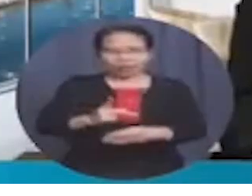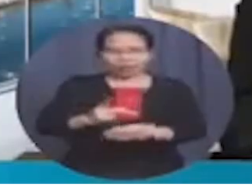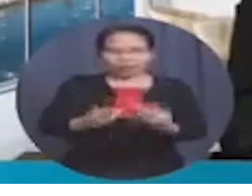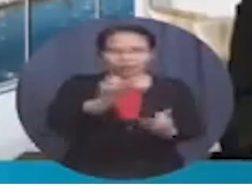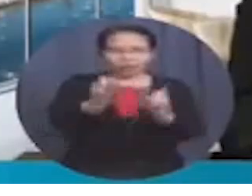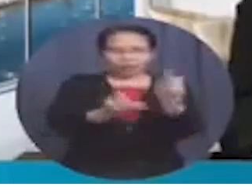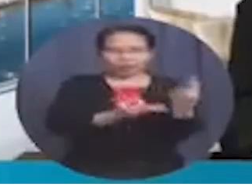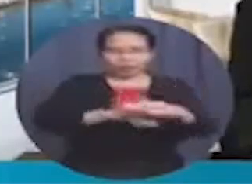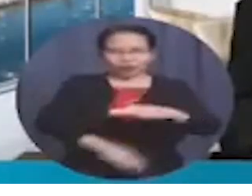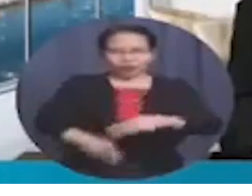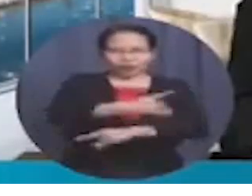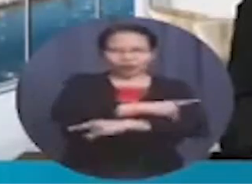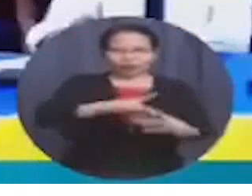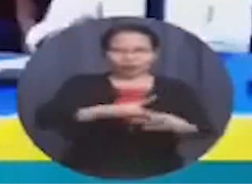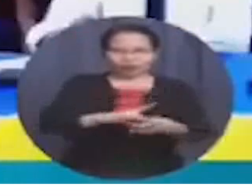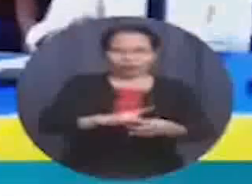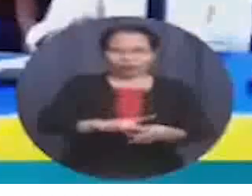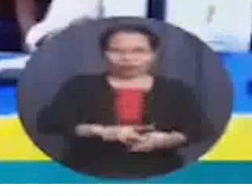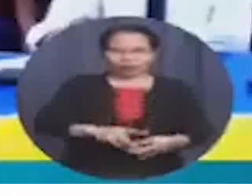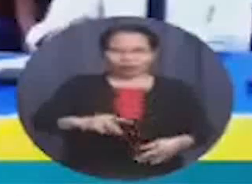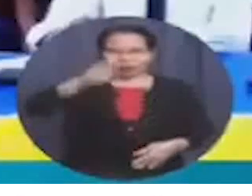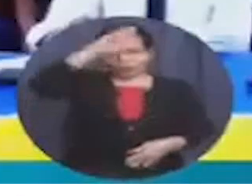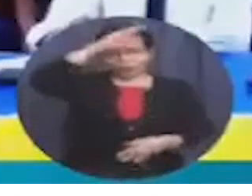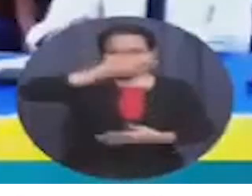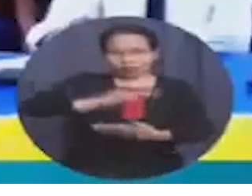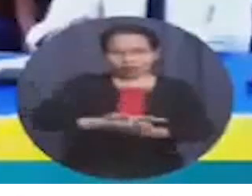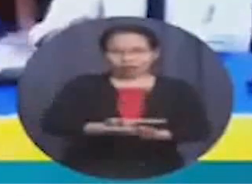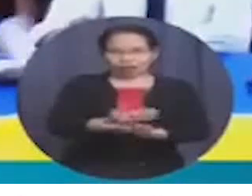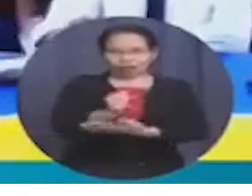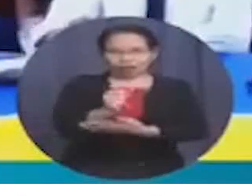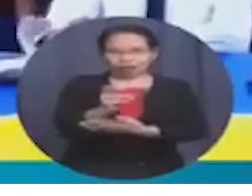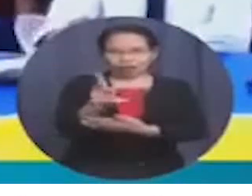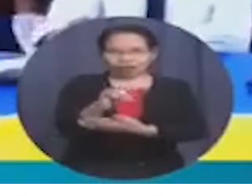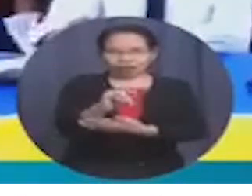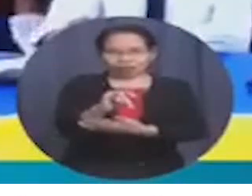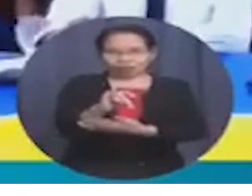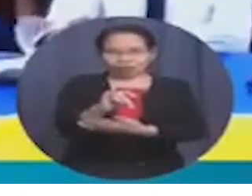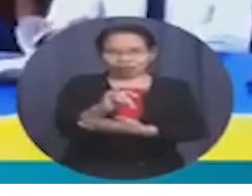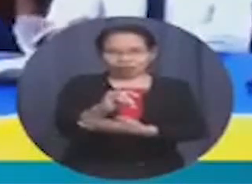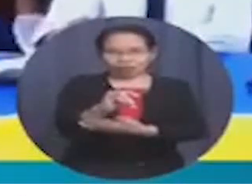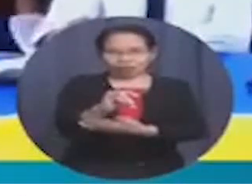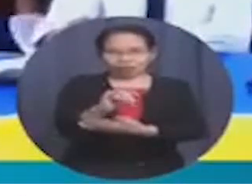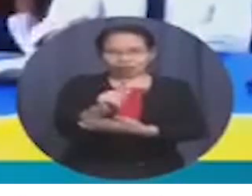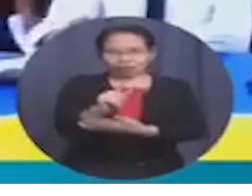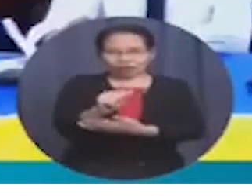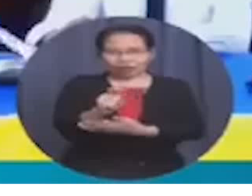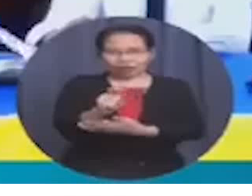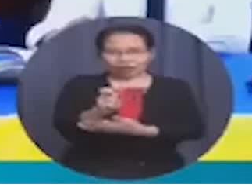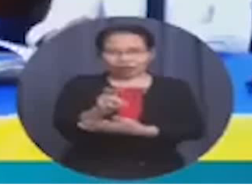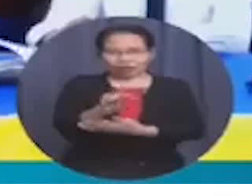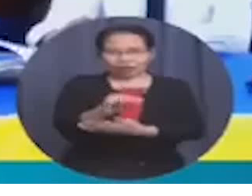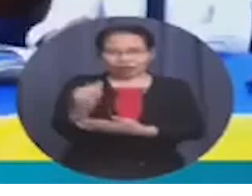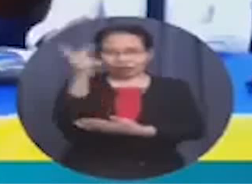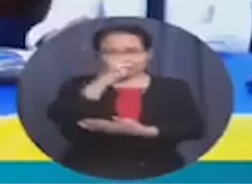the unconquered sun. Yung tinatawag nilang Saturnalia sa pagan